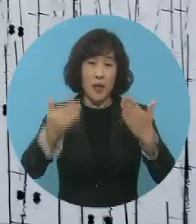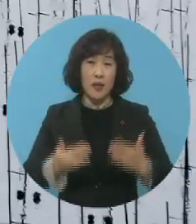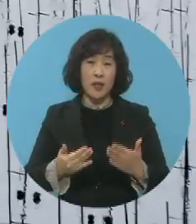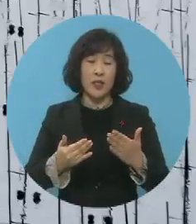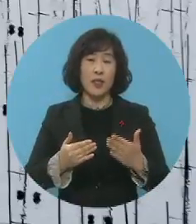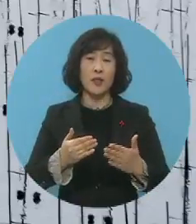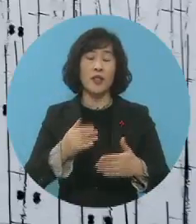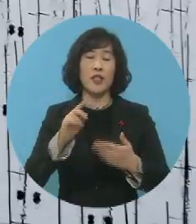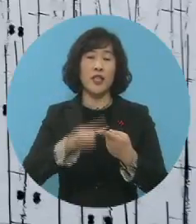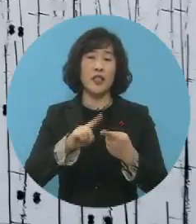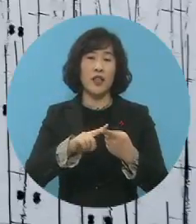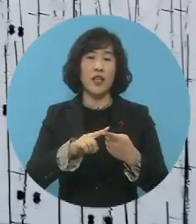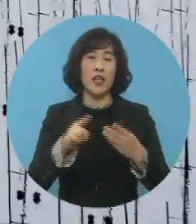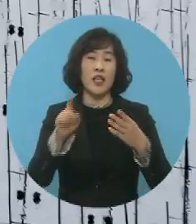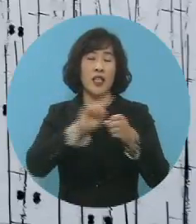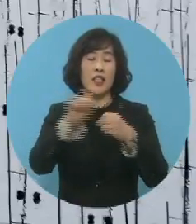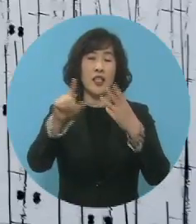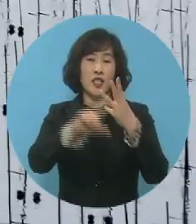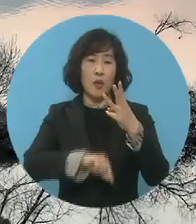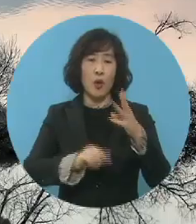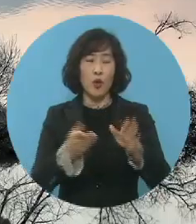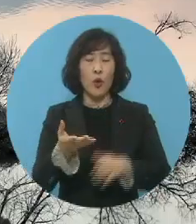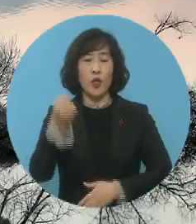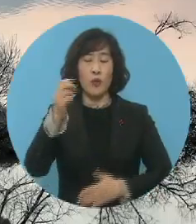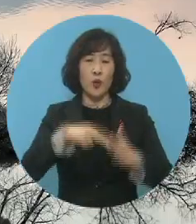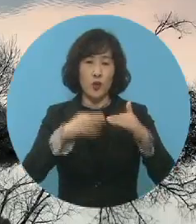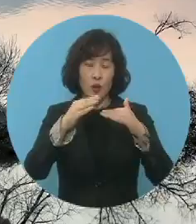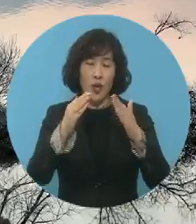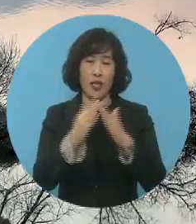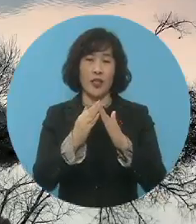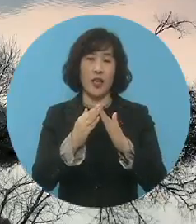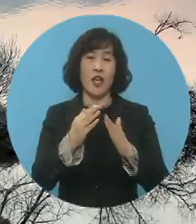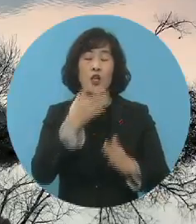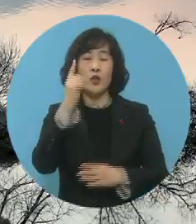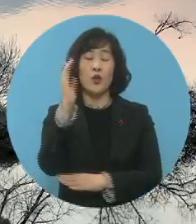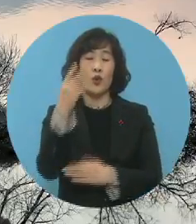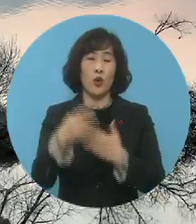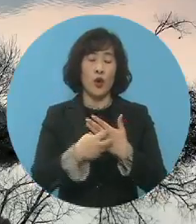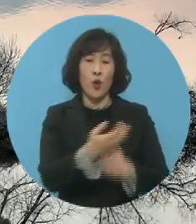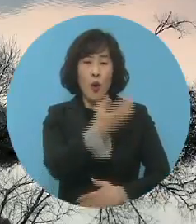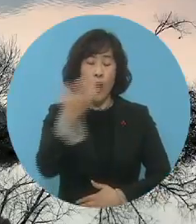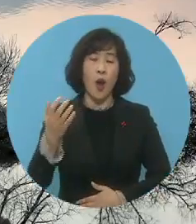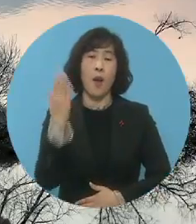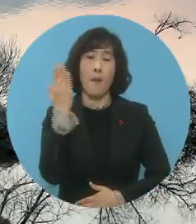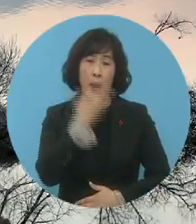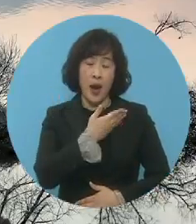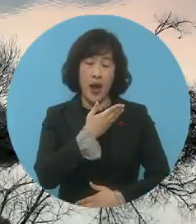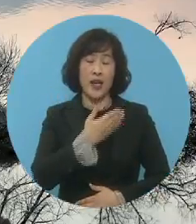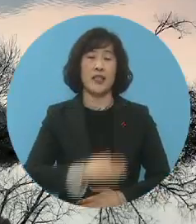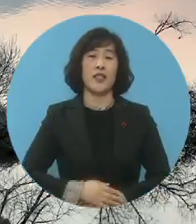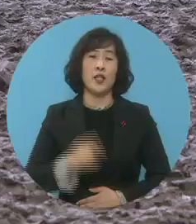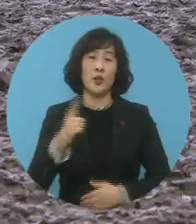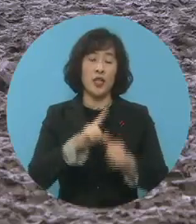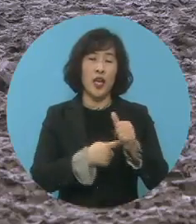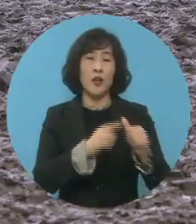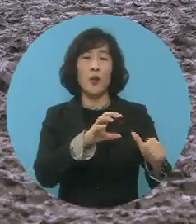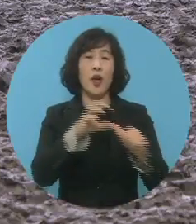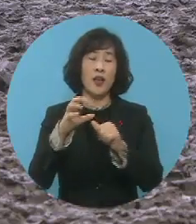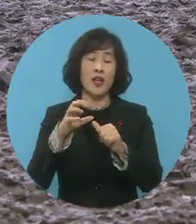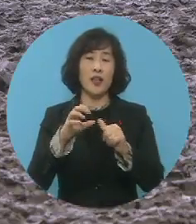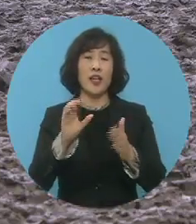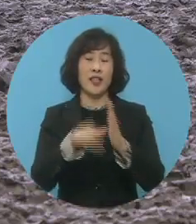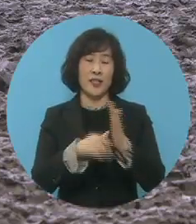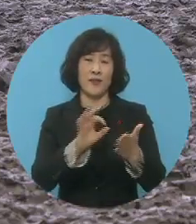공모전 입상작은 내년 3월 도립도서관, 순천의료원 등에서 순회 전시되고 전남의 맑고 깨끗한